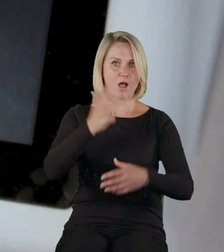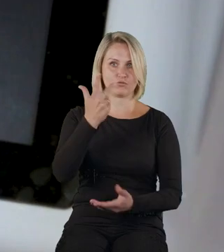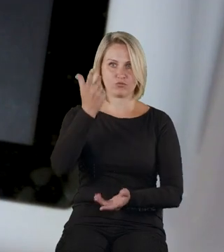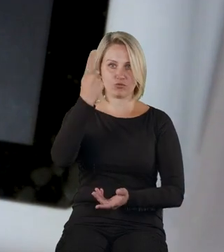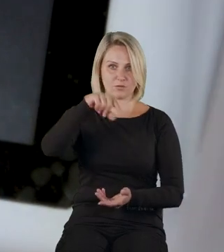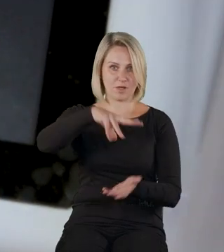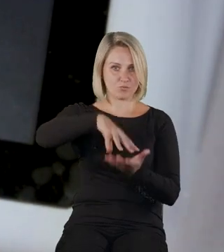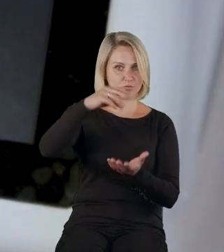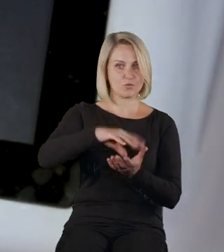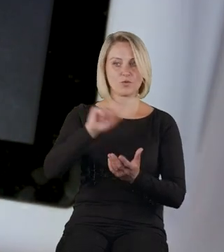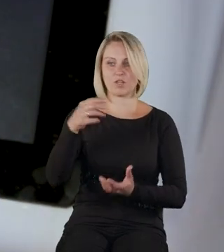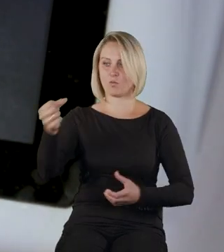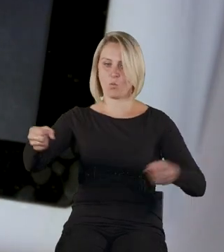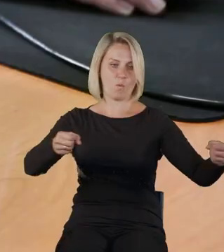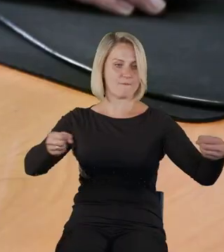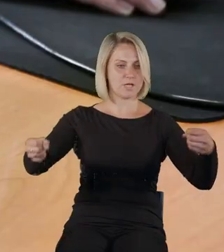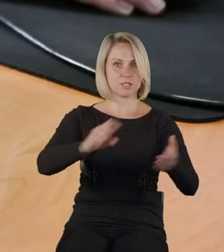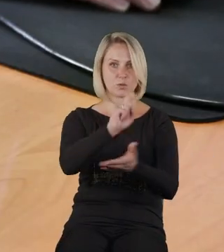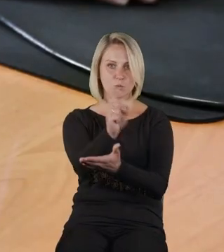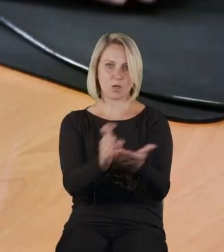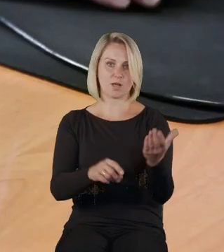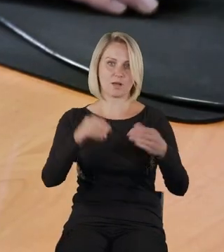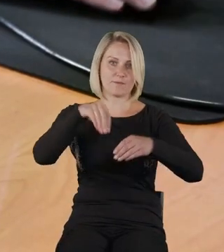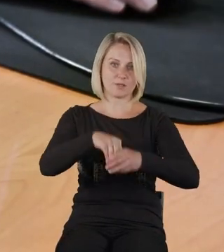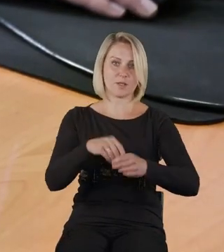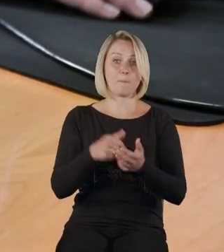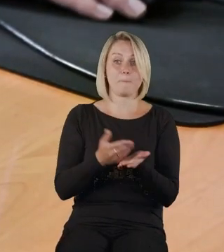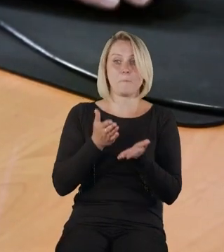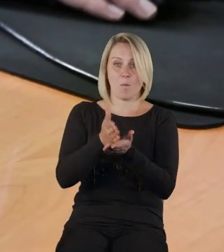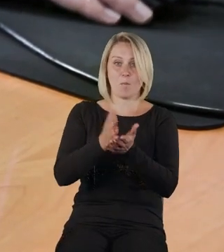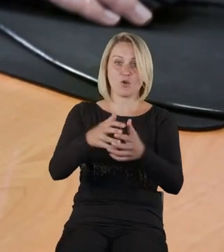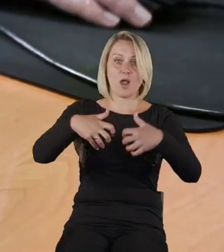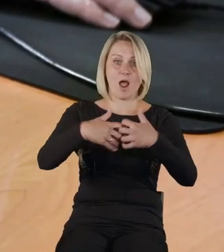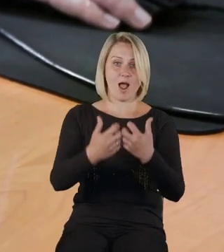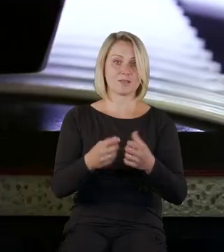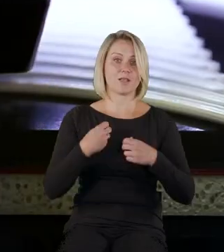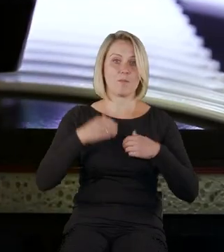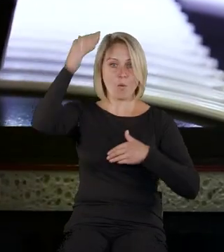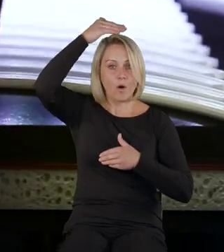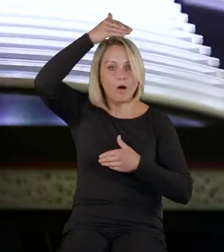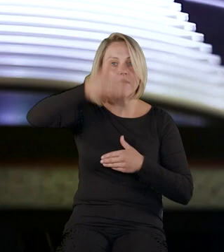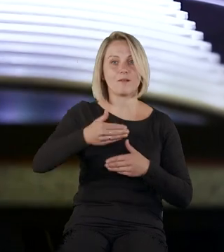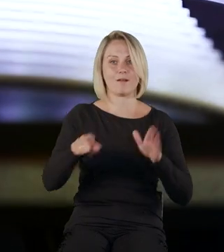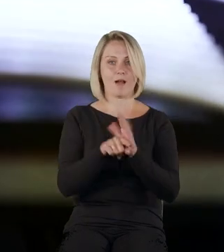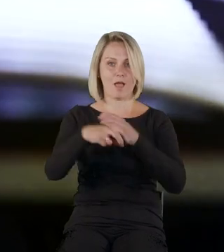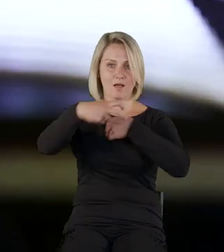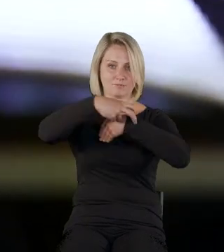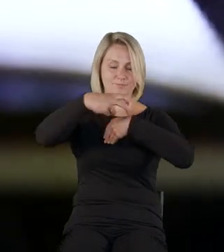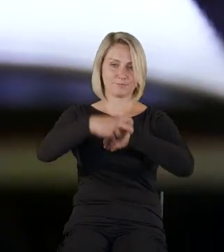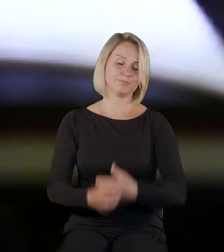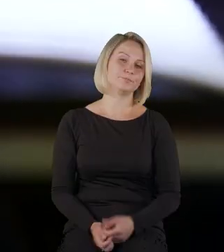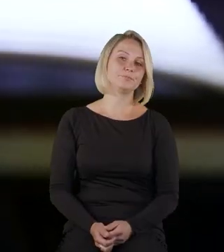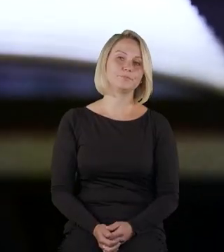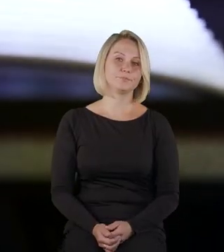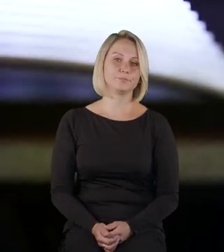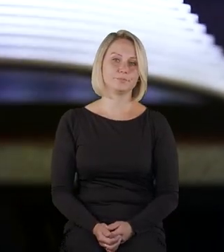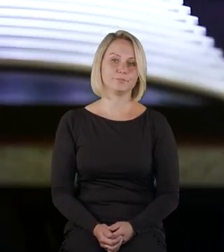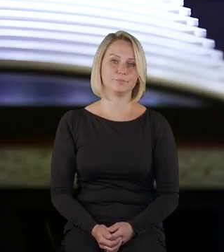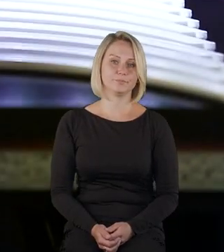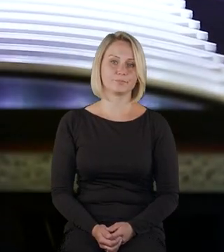oraz dwugłowicowymi drukarkami 3D. Sprzęt ten pomógł też w akcji Przyłbica dla medyka.